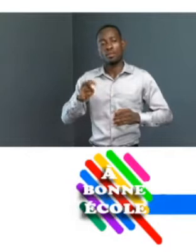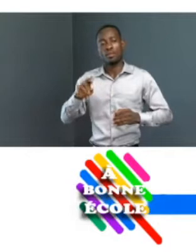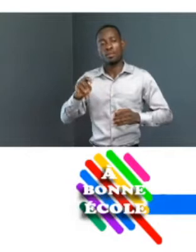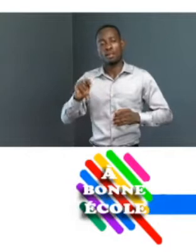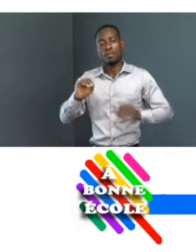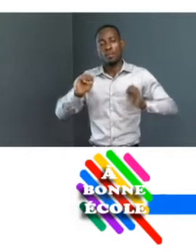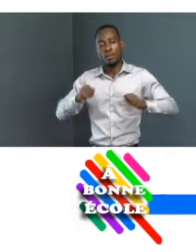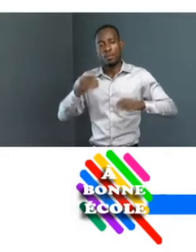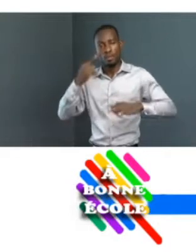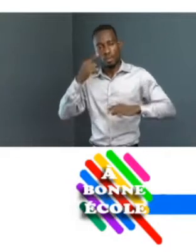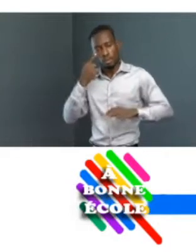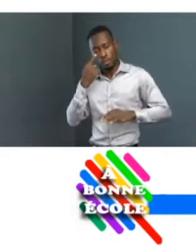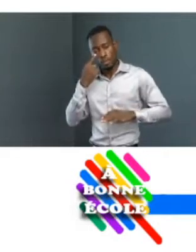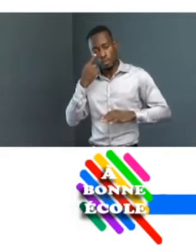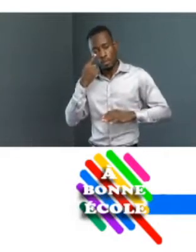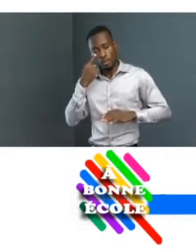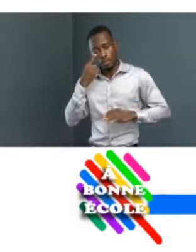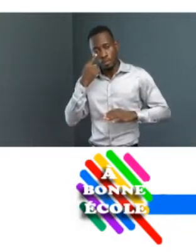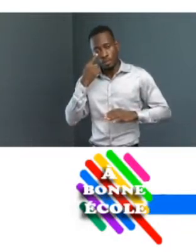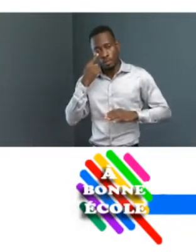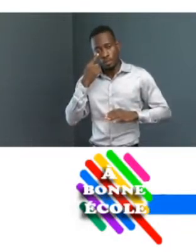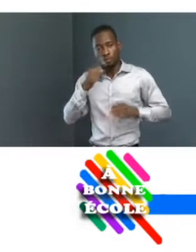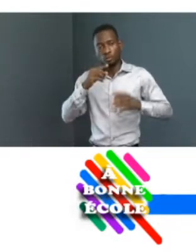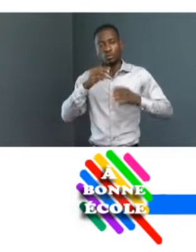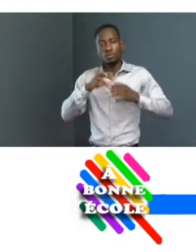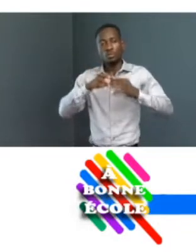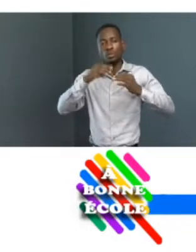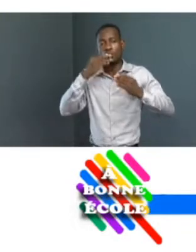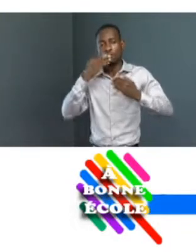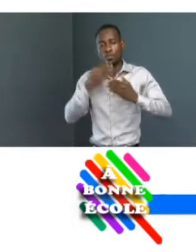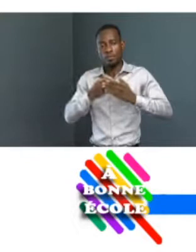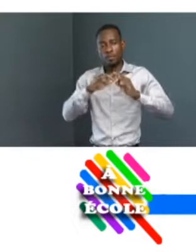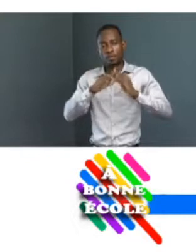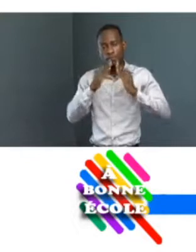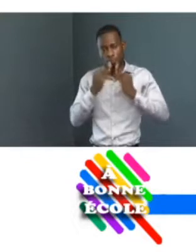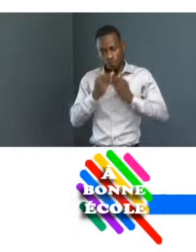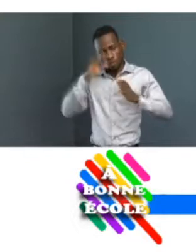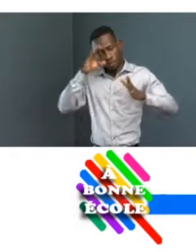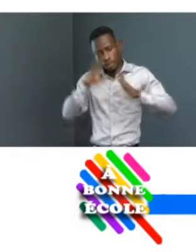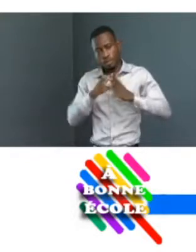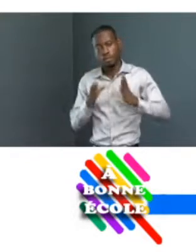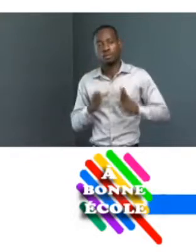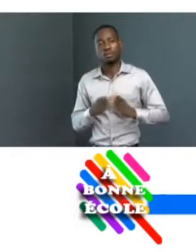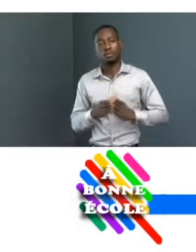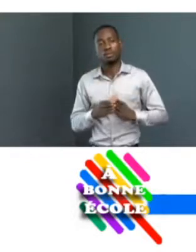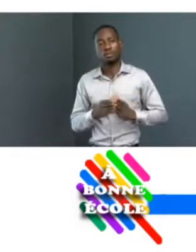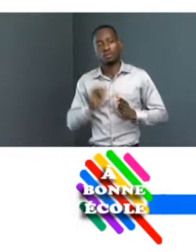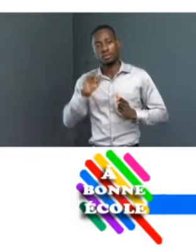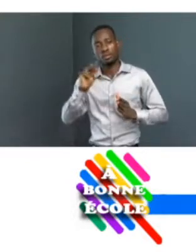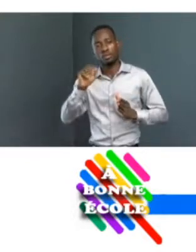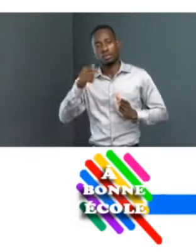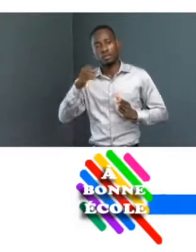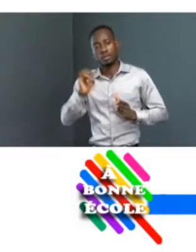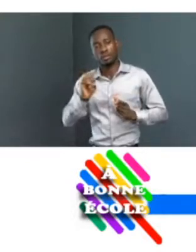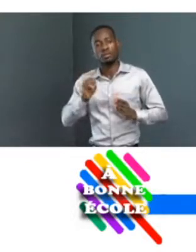l'œil de bien former les images. Les